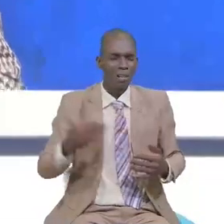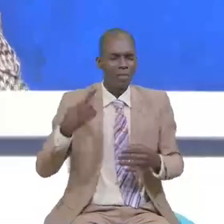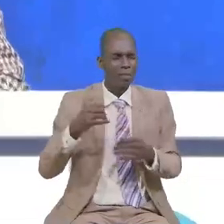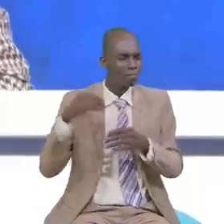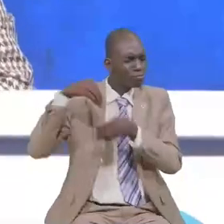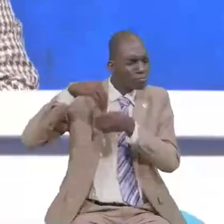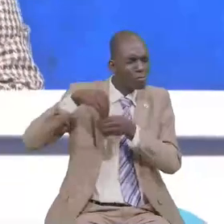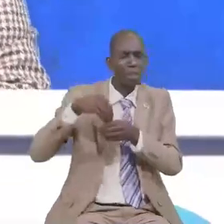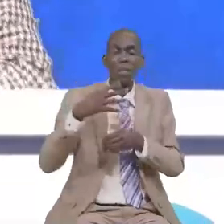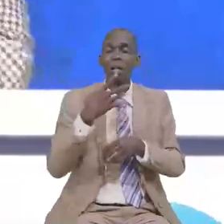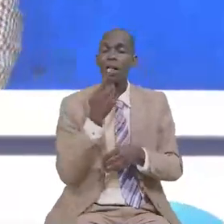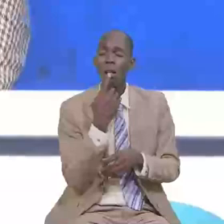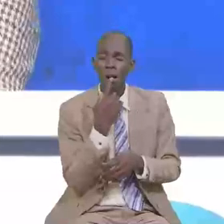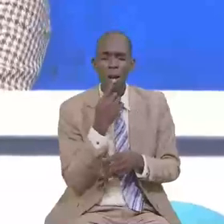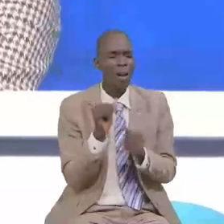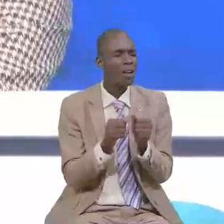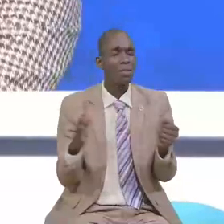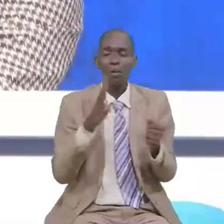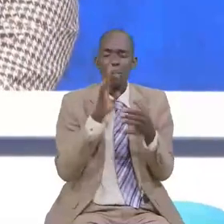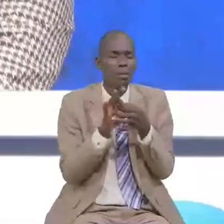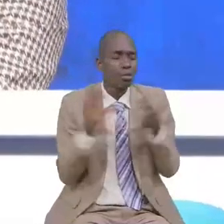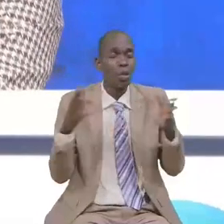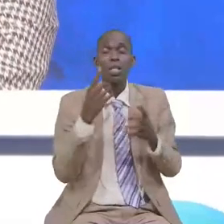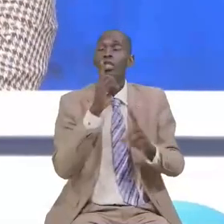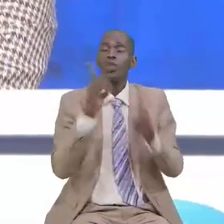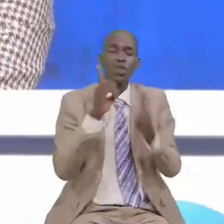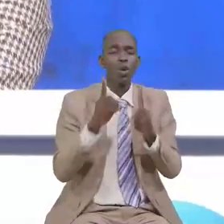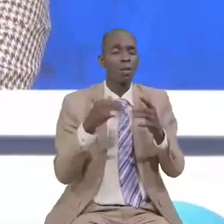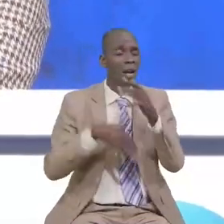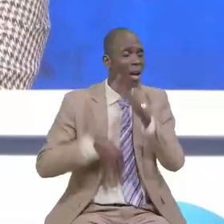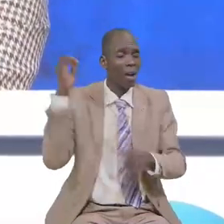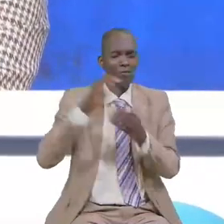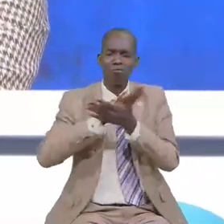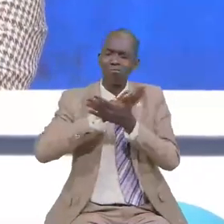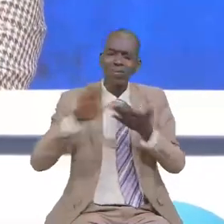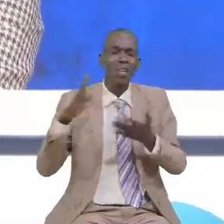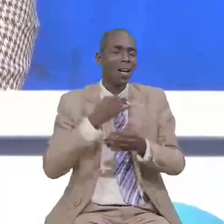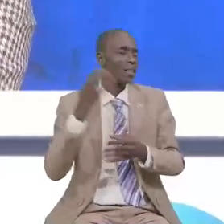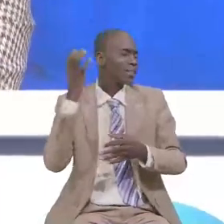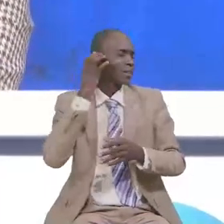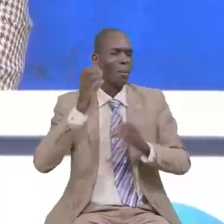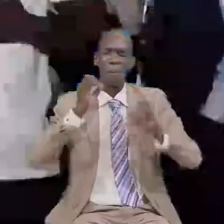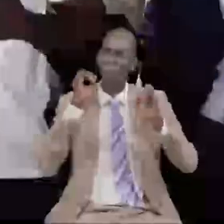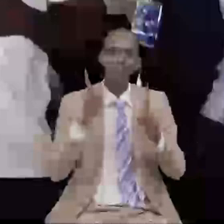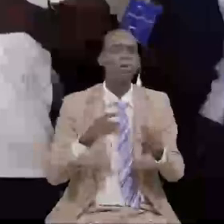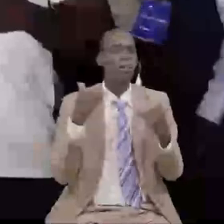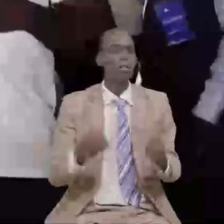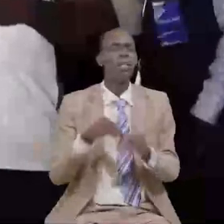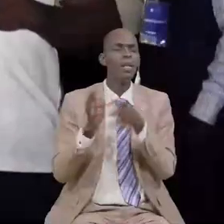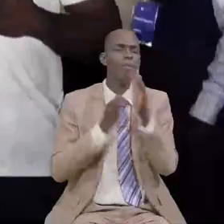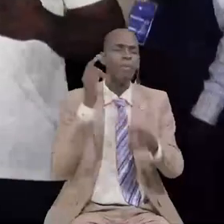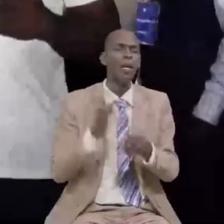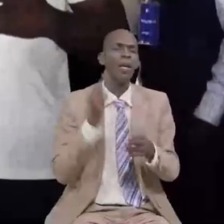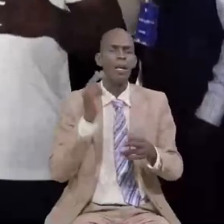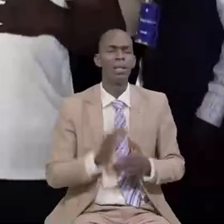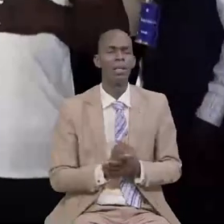tympan, vos langues, et que vous entendez, et que vous entendez clair, et vous parlez